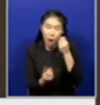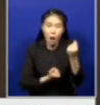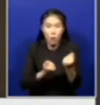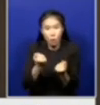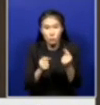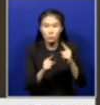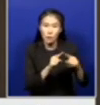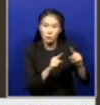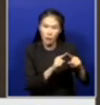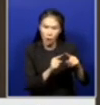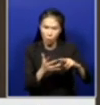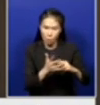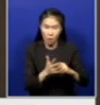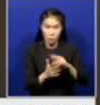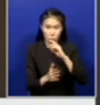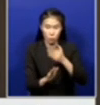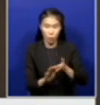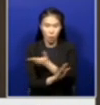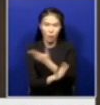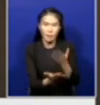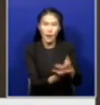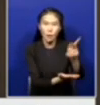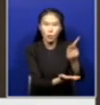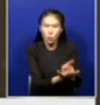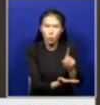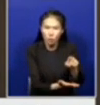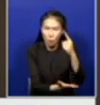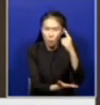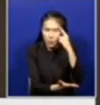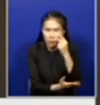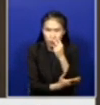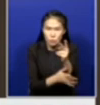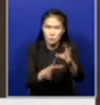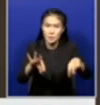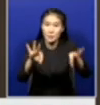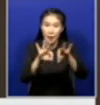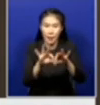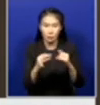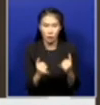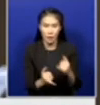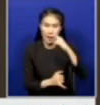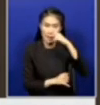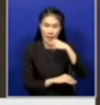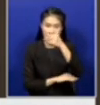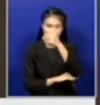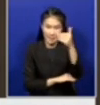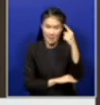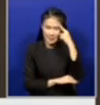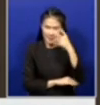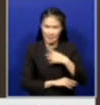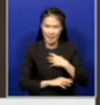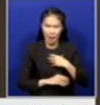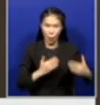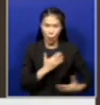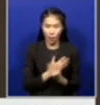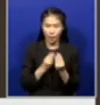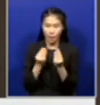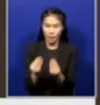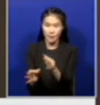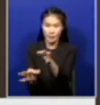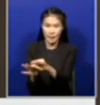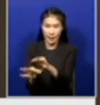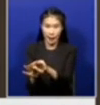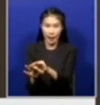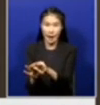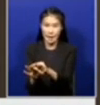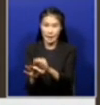อย่างที่ก่อนที่ท่านจะกู้ซอฟท์โลนที่ทางธนาคารแห่งประเทศไทยได้ให้ธนาคารพาณิชย์ไปเนี่ยใครเป็นผู้พิจารณาล่ะ